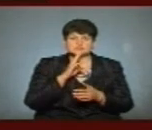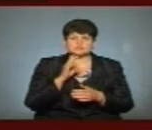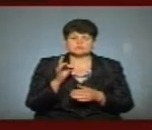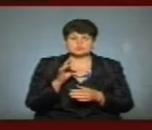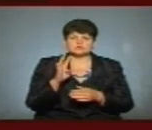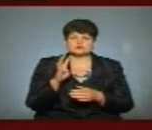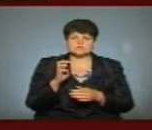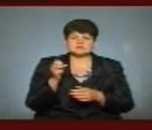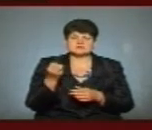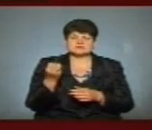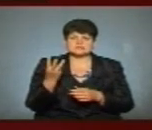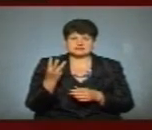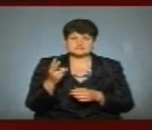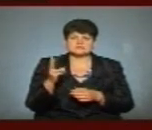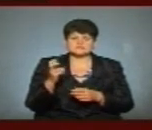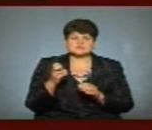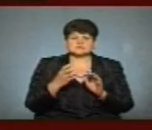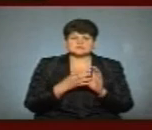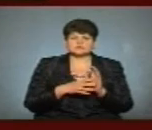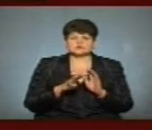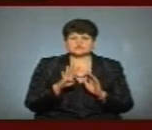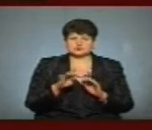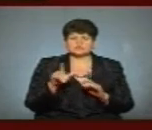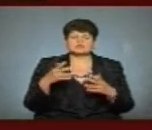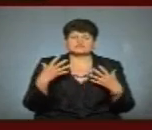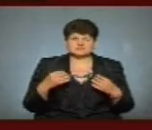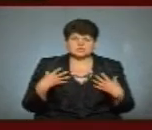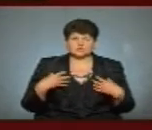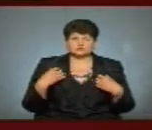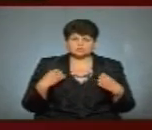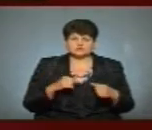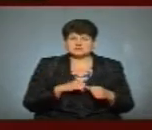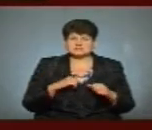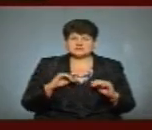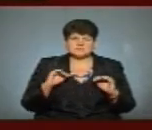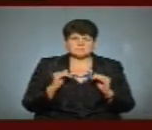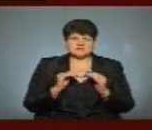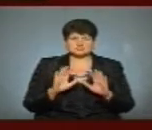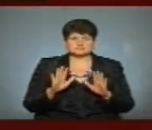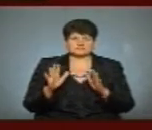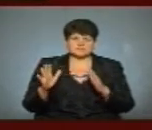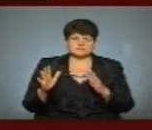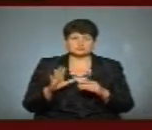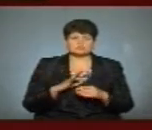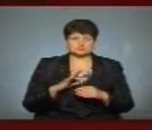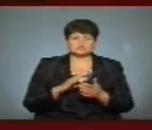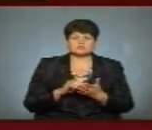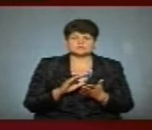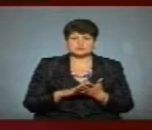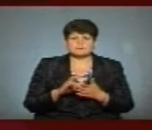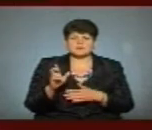районі 413, 294 людини. Там вже одужали. І найменше випадків COVID-19 було